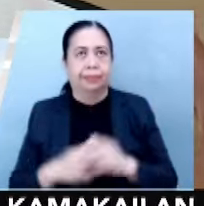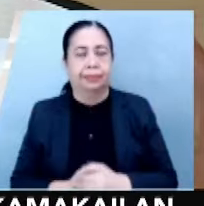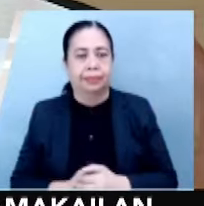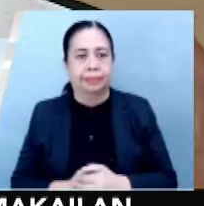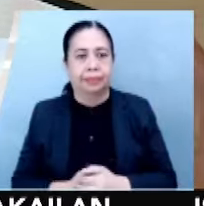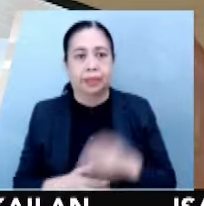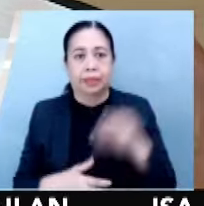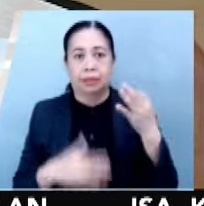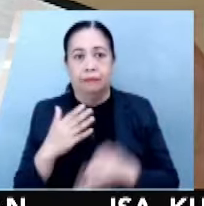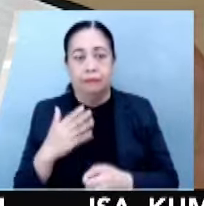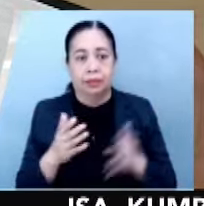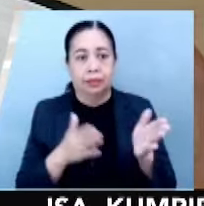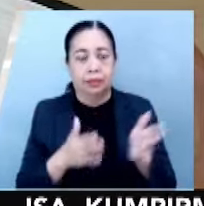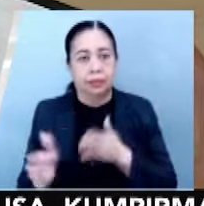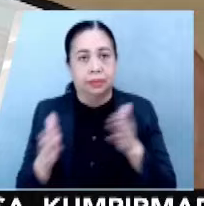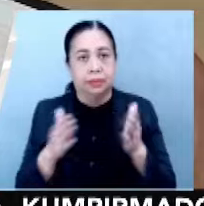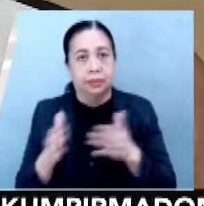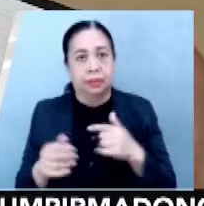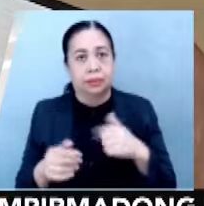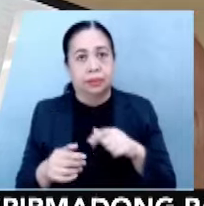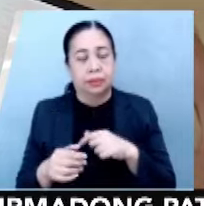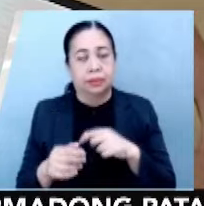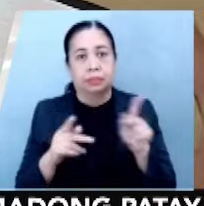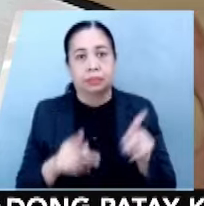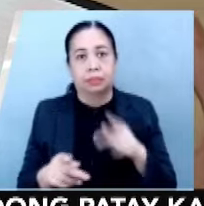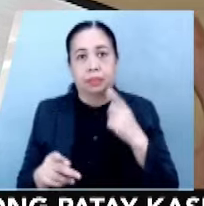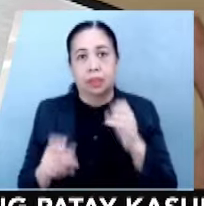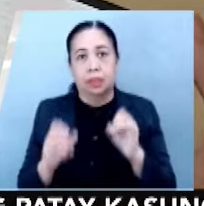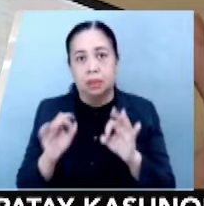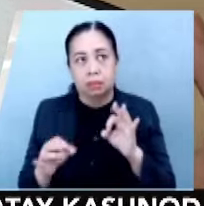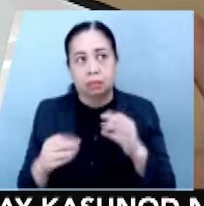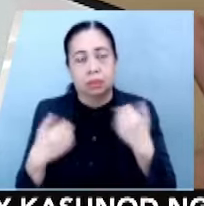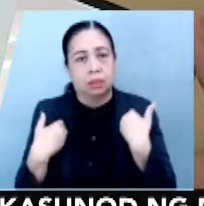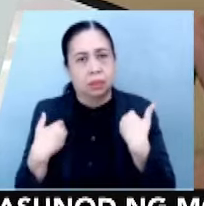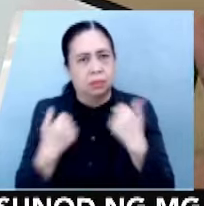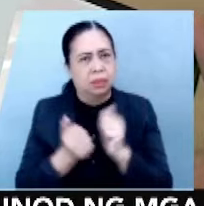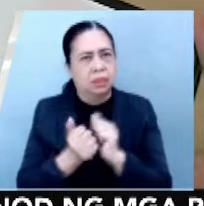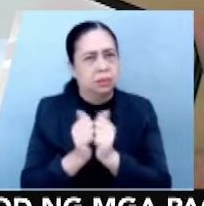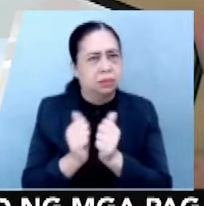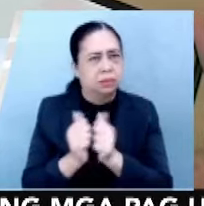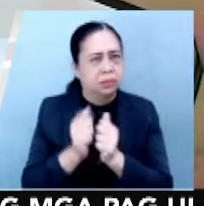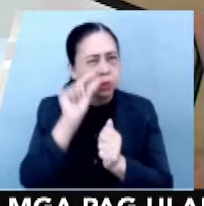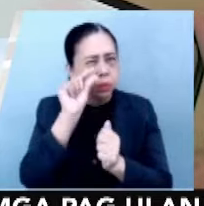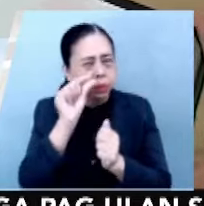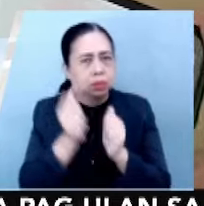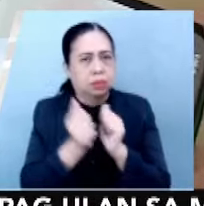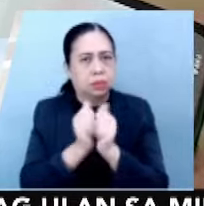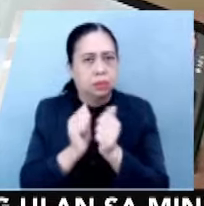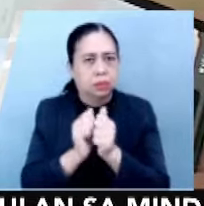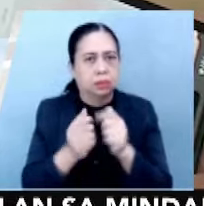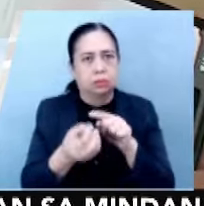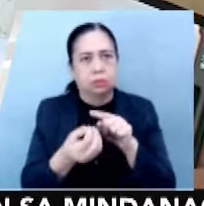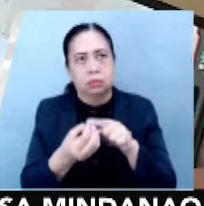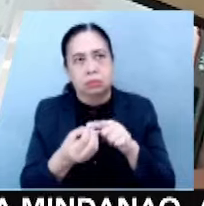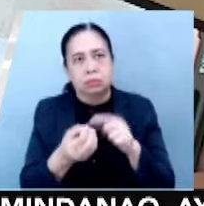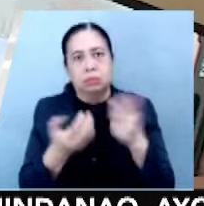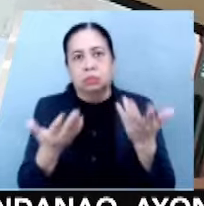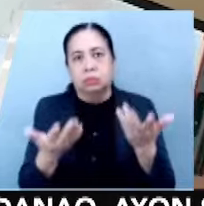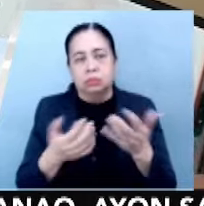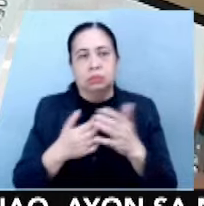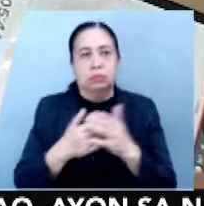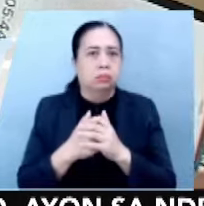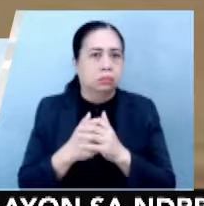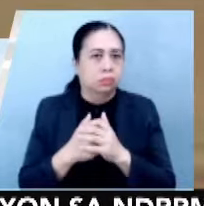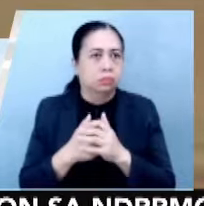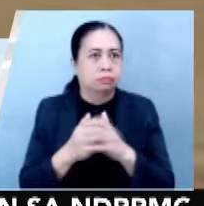stage po ng ating preparation. Kung meron man pong adjustment, minor adjustment with respect sa ating paglatag po